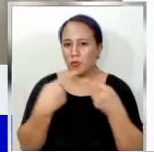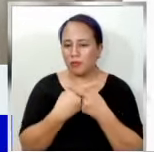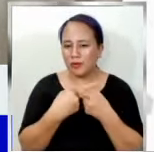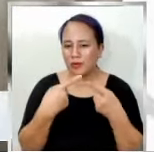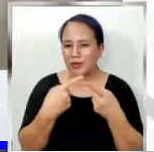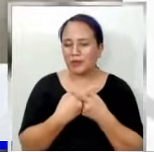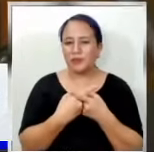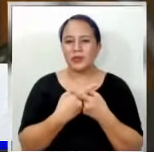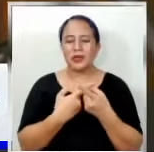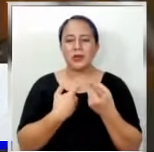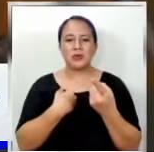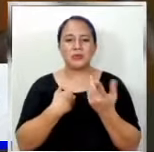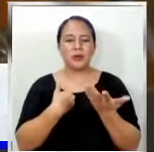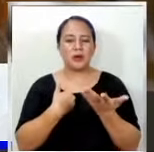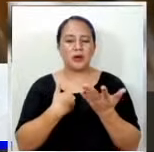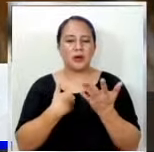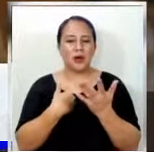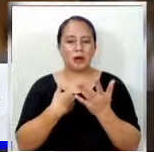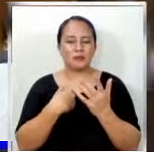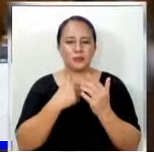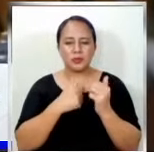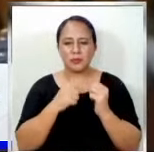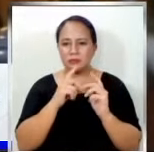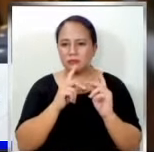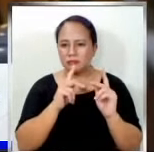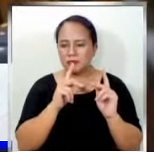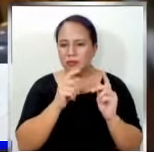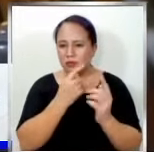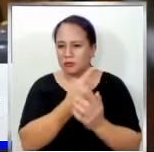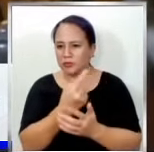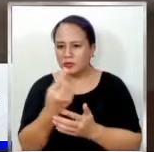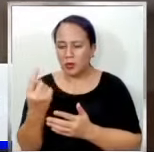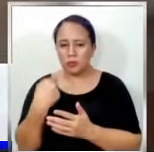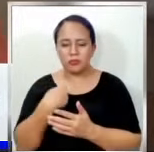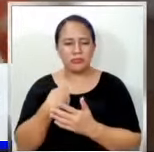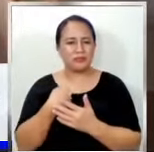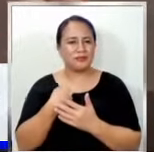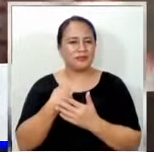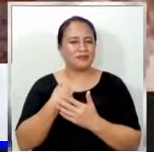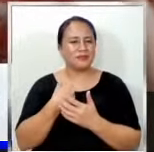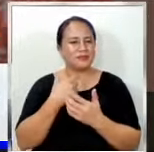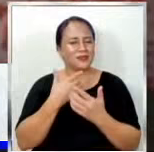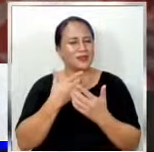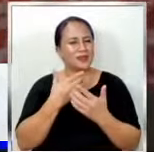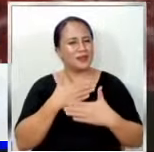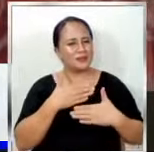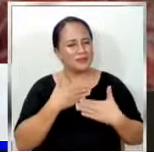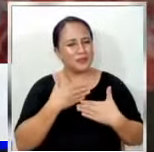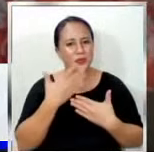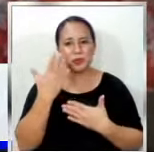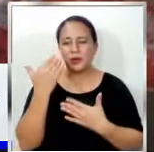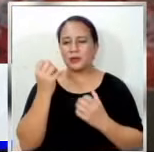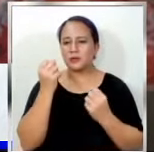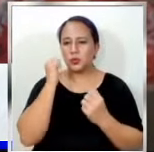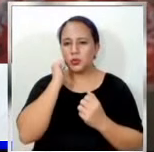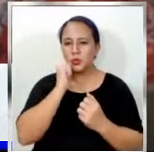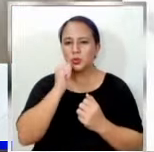mga bawat tao, bawat characters. At nakakatuwa din na halos araw-araw